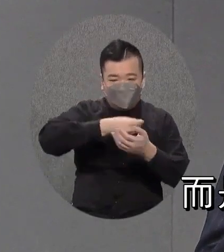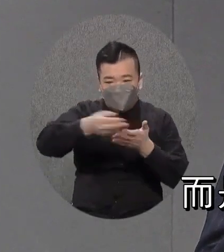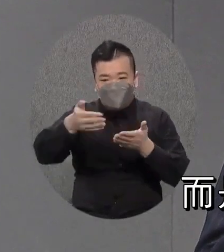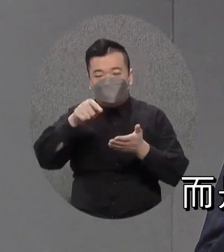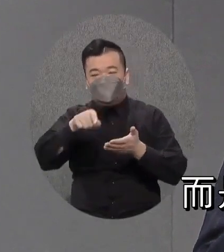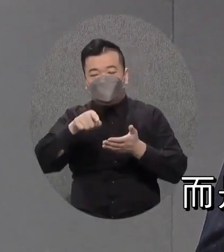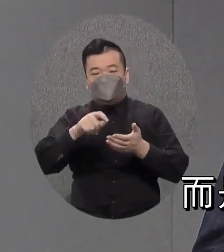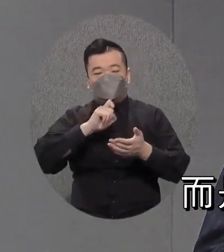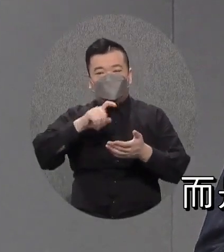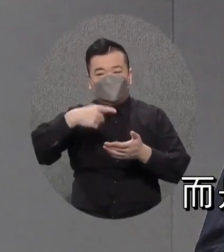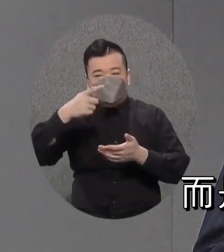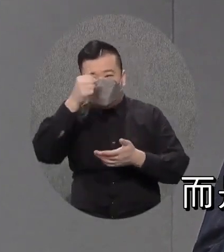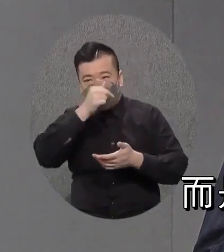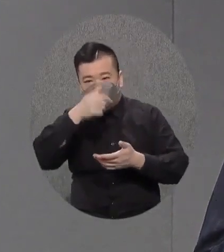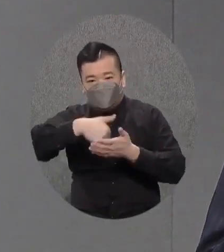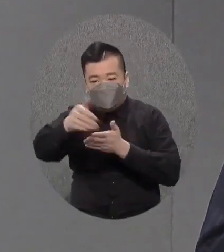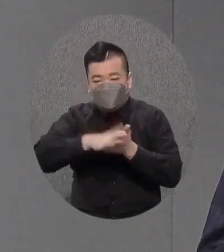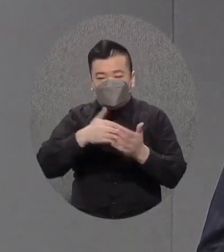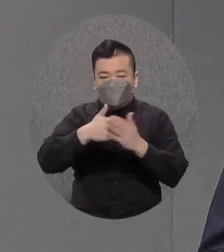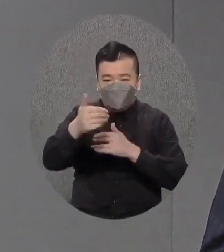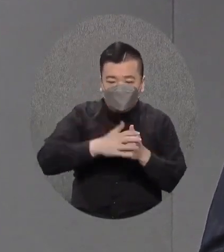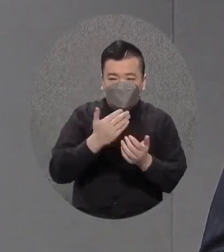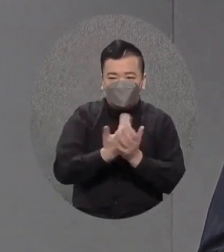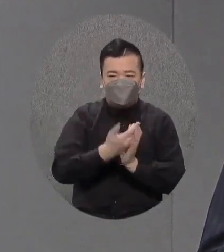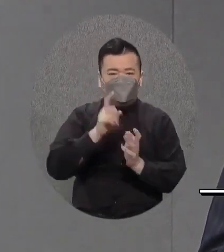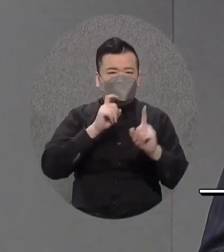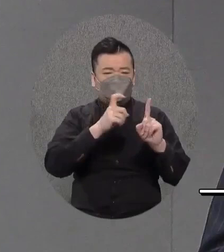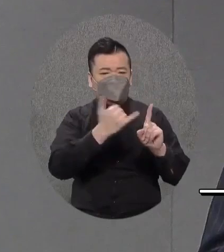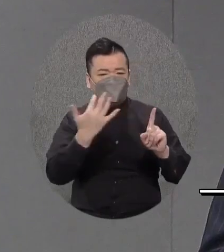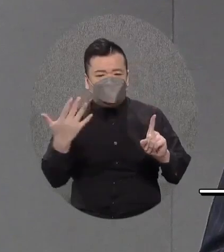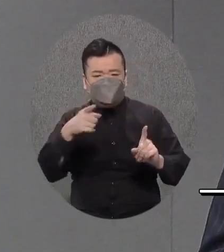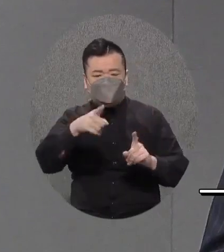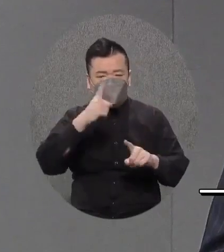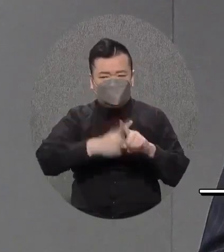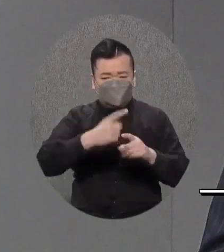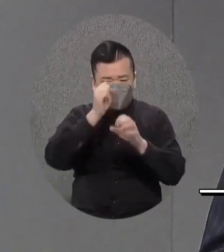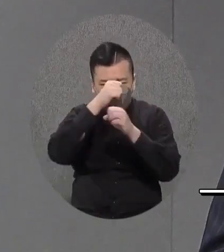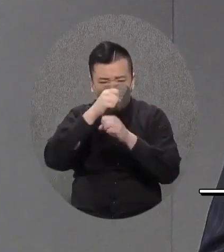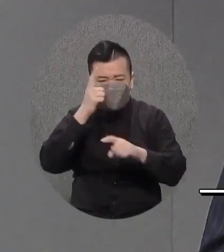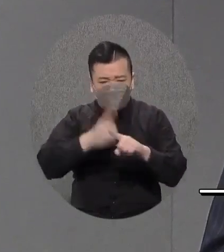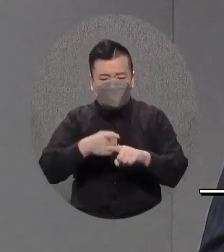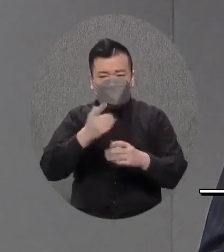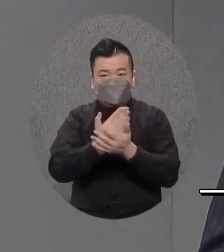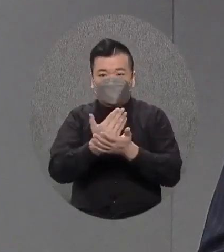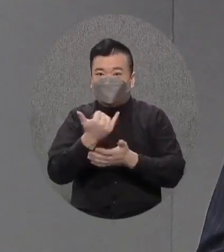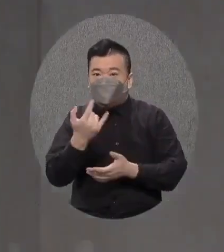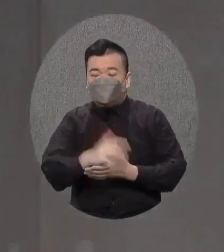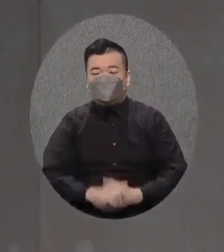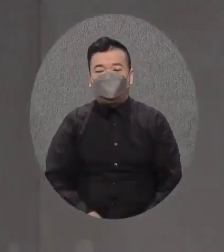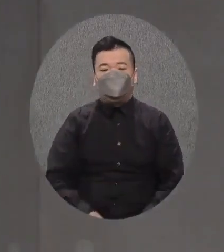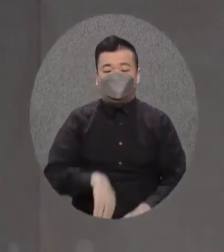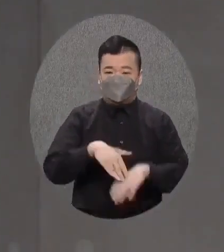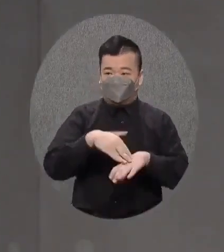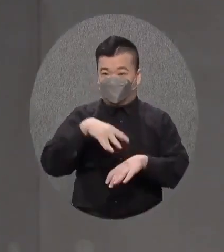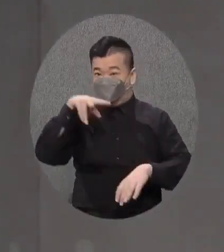嘅即係油畫嘅技法等等。咁呢個其實都係60年代一種相當有實驗性嘅嘗試，係咪？ 我哋頭先所